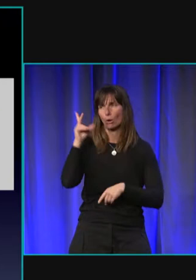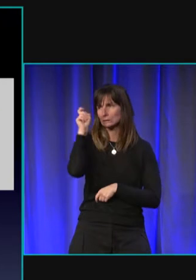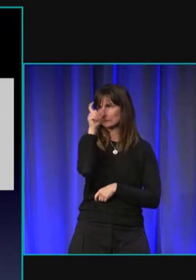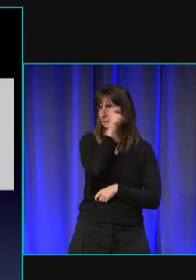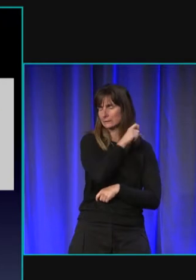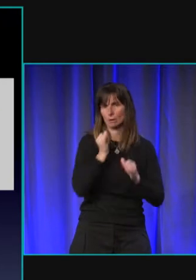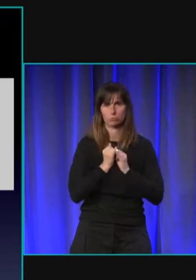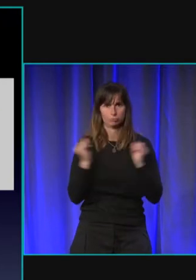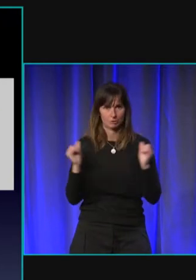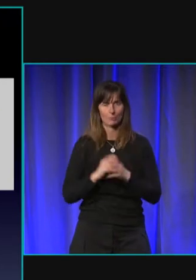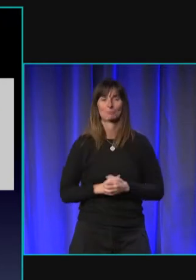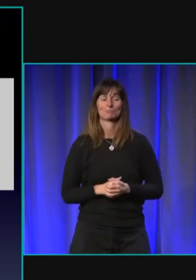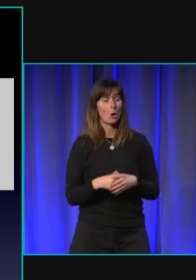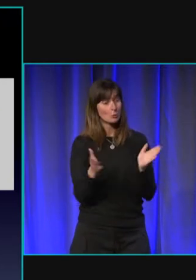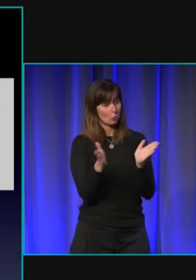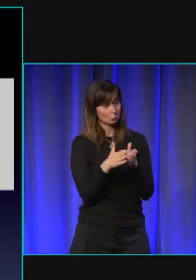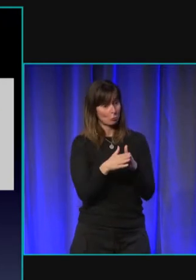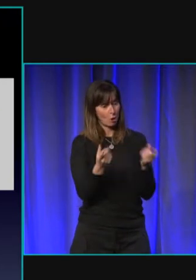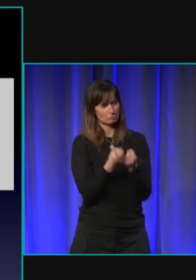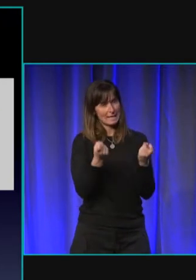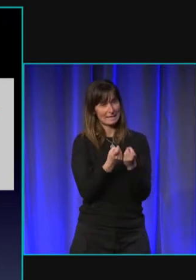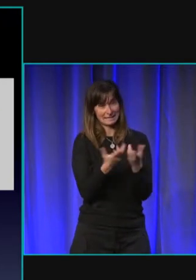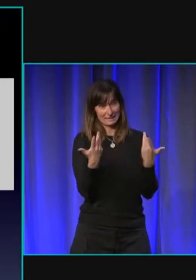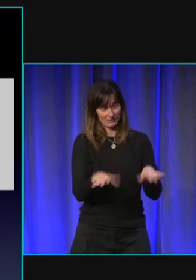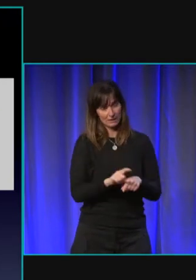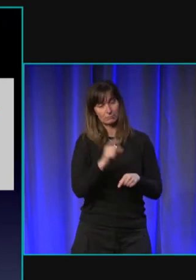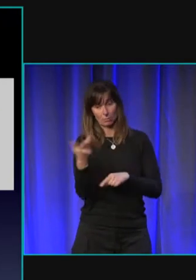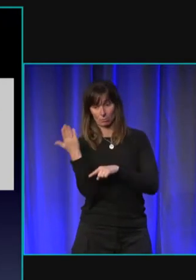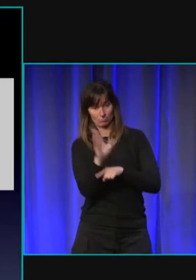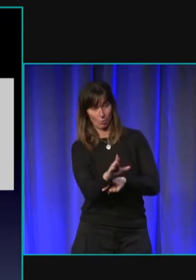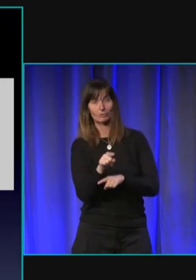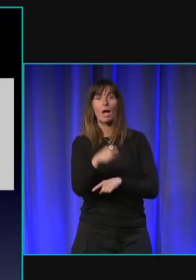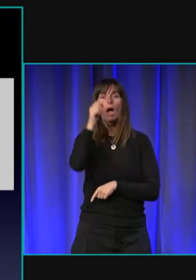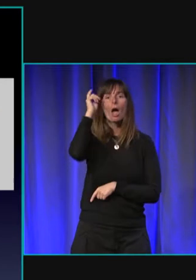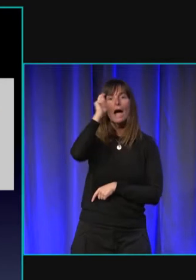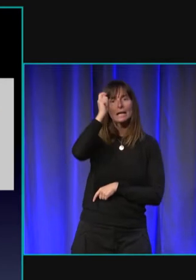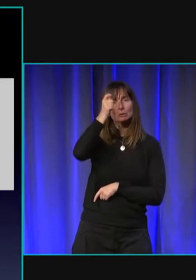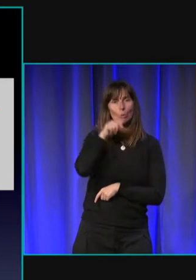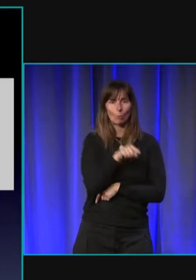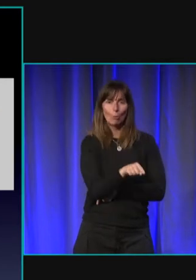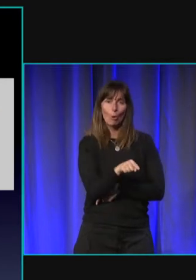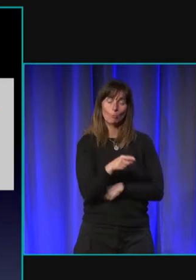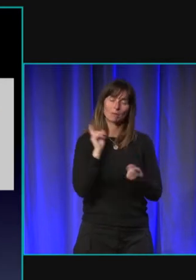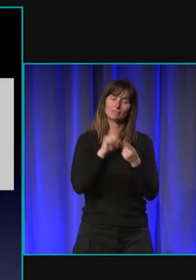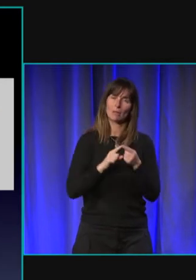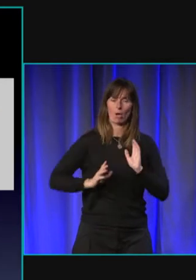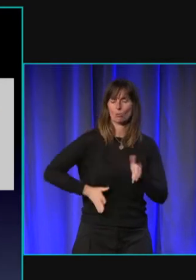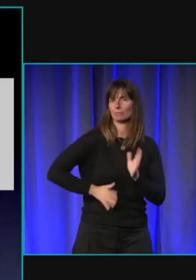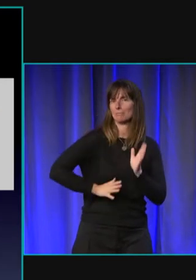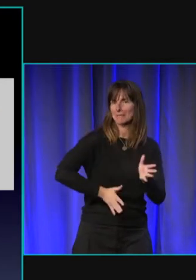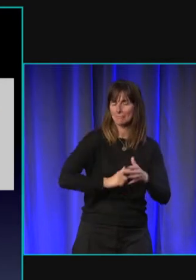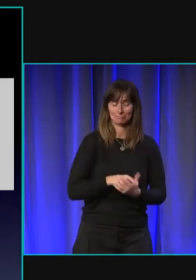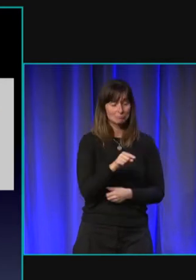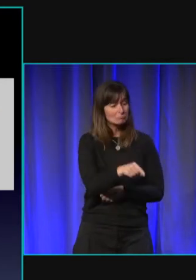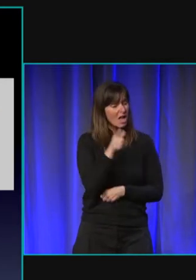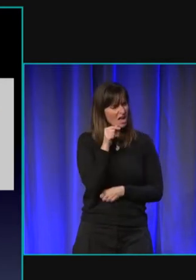lorsqu'on demande la perception de l'effort à l'issue de cette série-là, vous voyez que les garçons, alors c'est en course à pied, les garçons ont une perception de